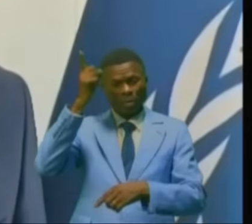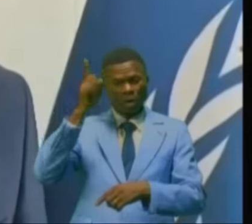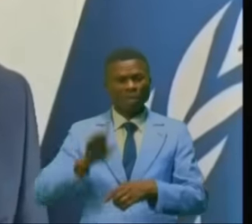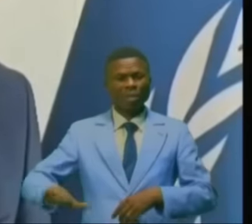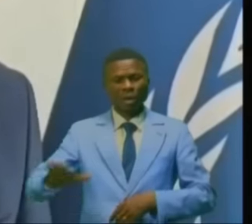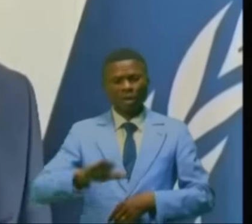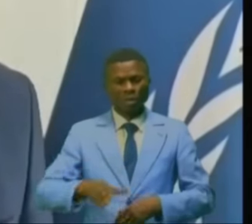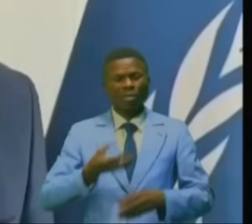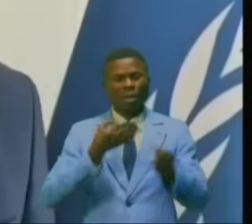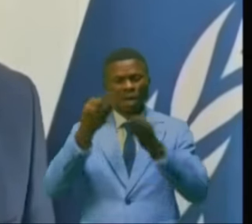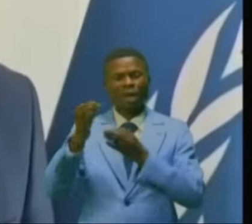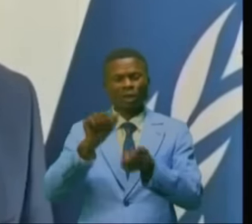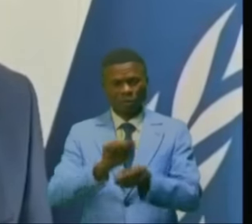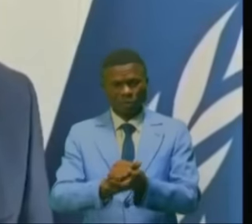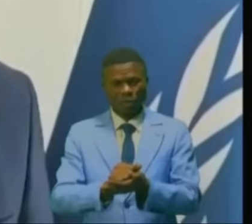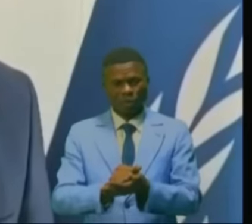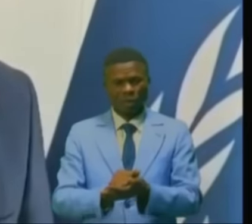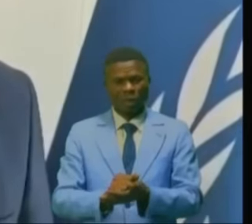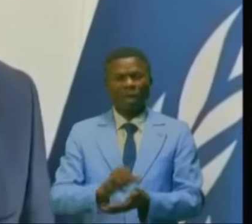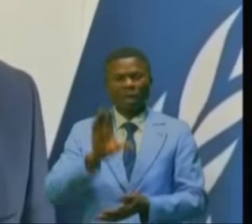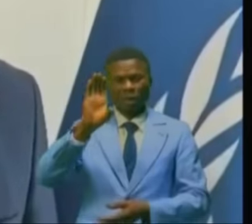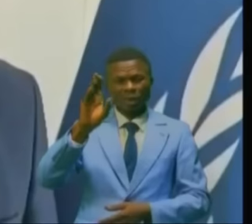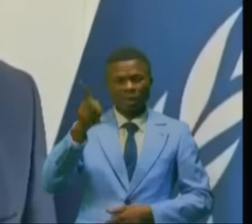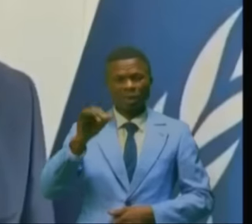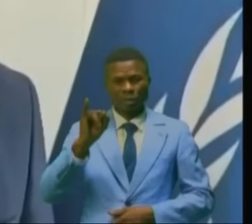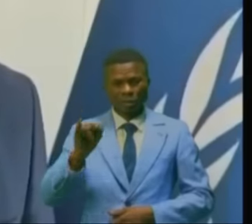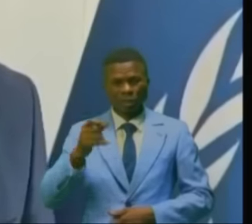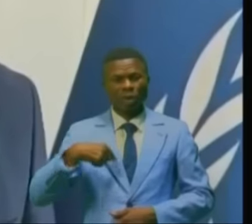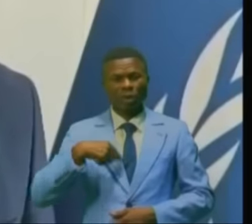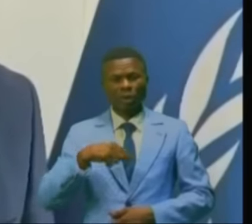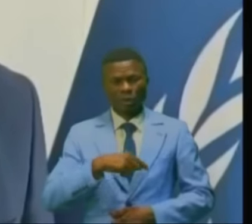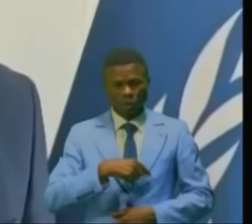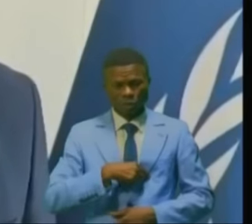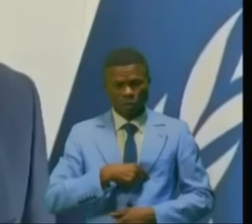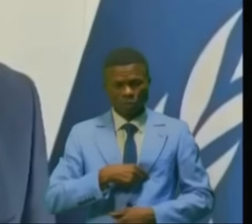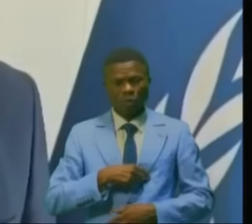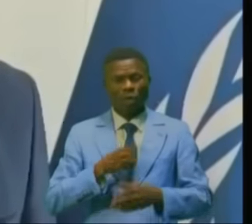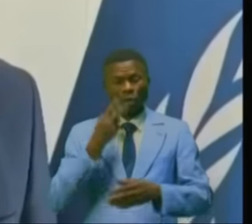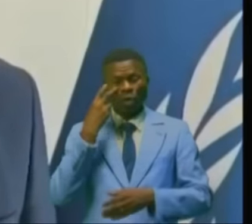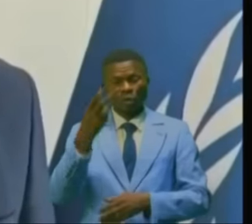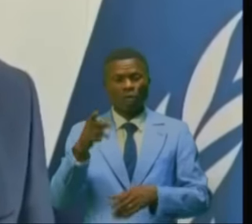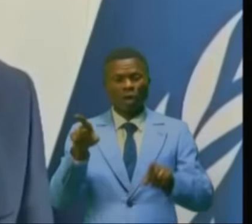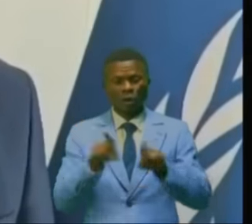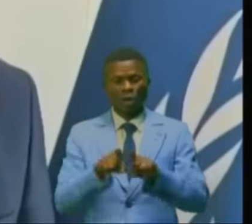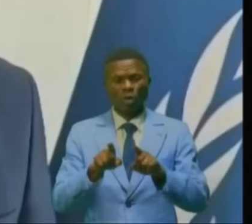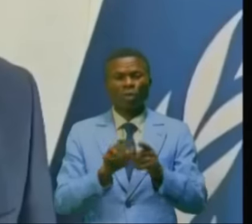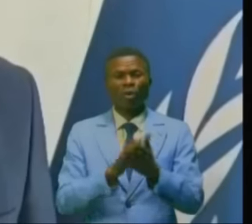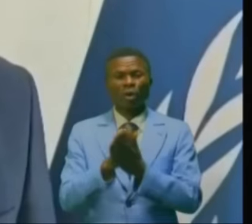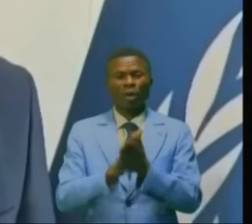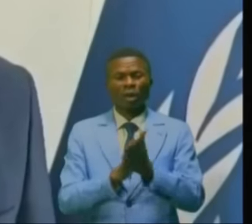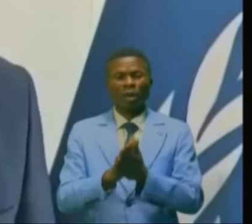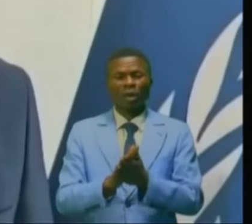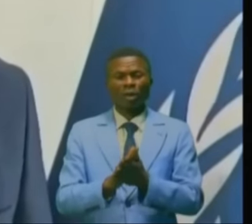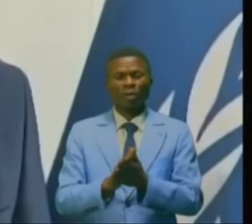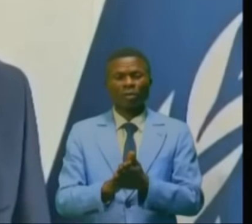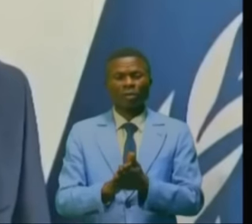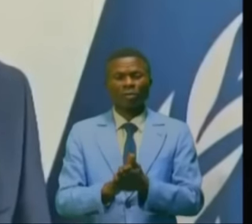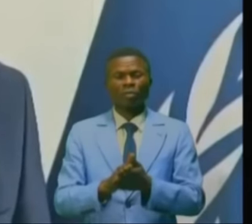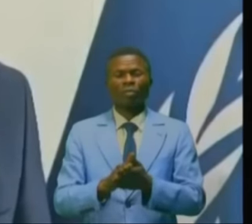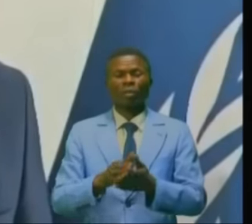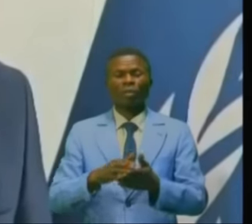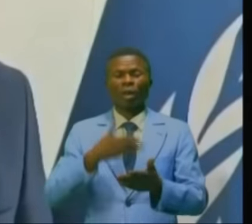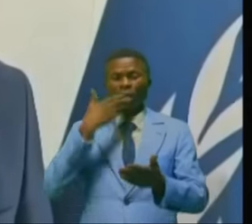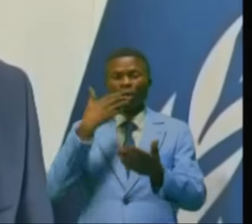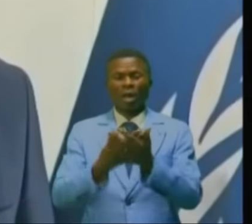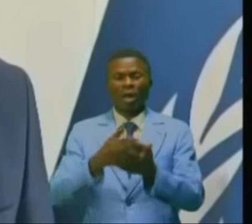la matière à la CPI. Et nous sommes ainsi considérés aussi comme étant, non pas un élève, un bon élève, mais